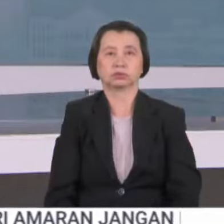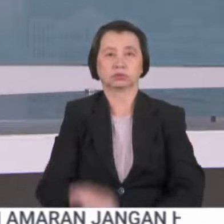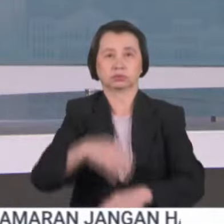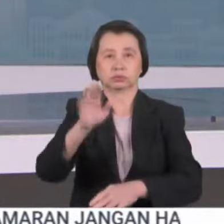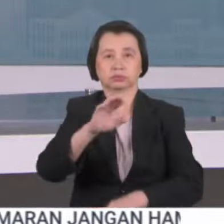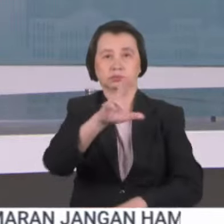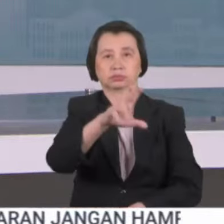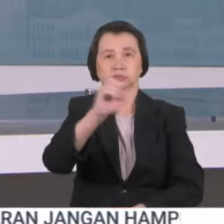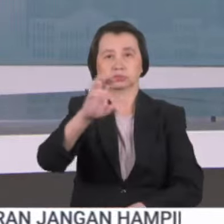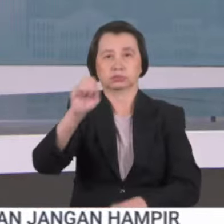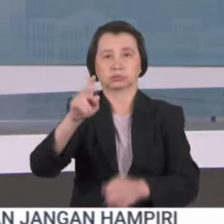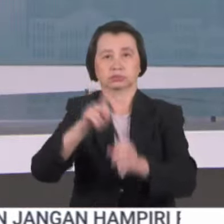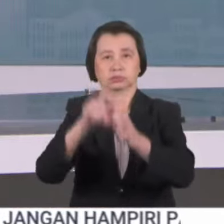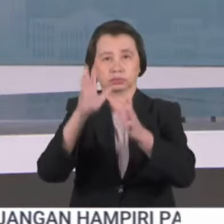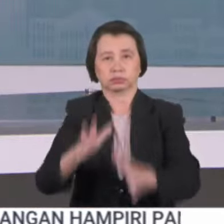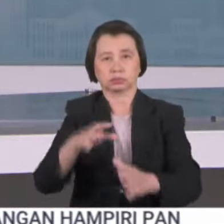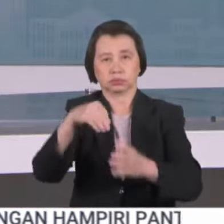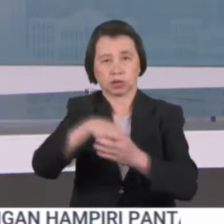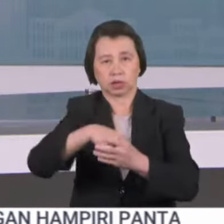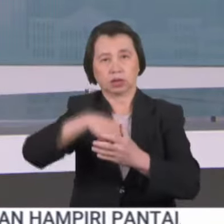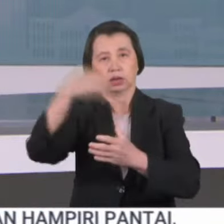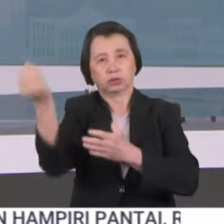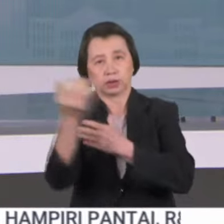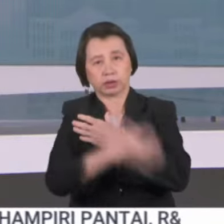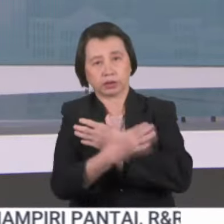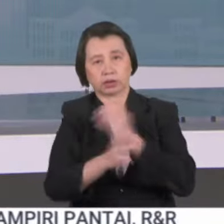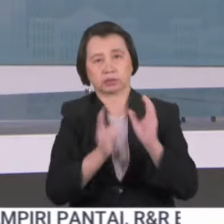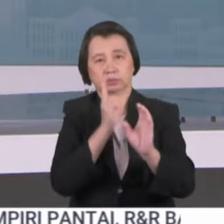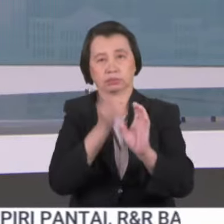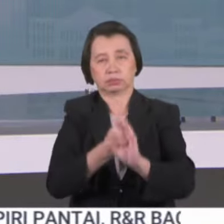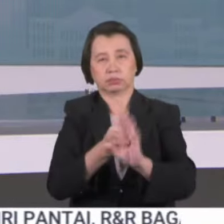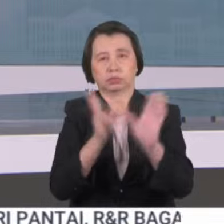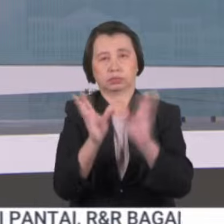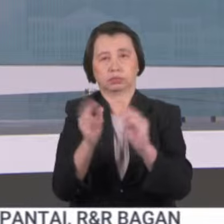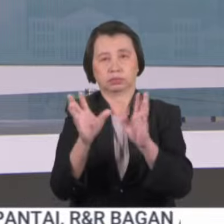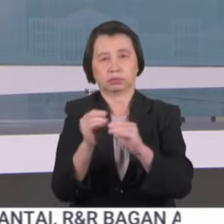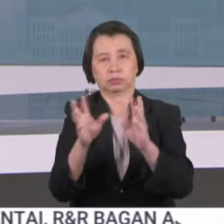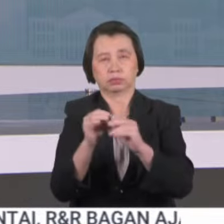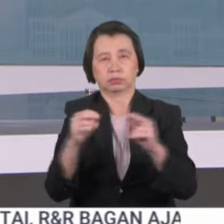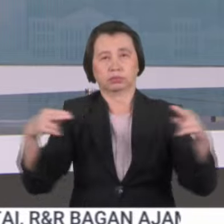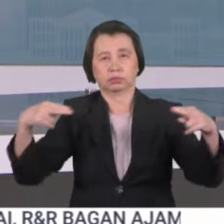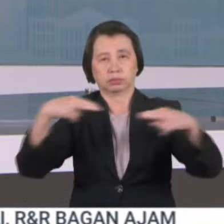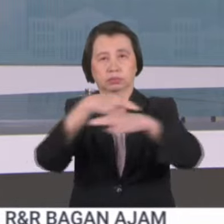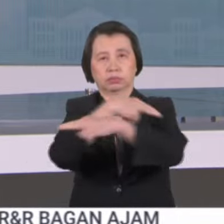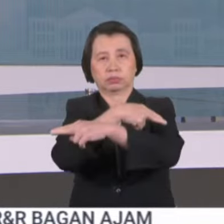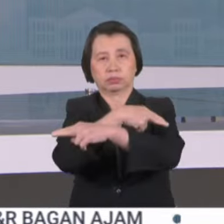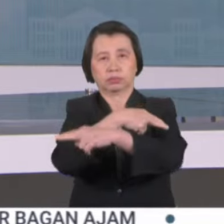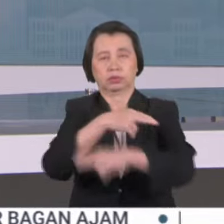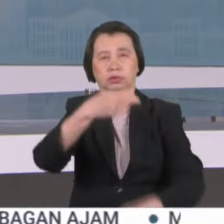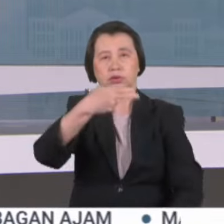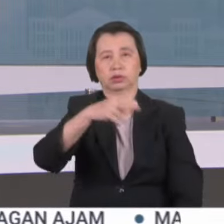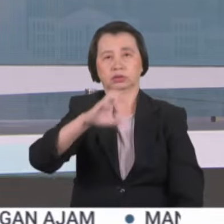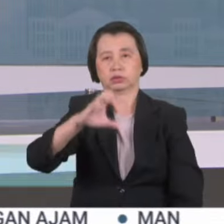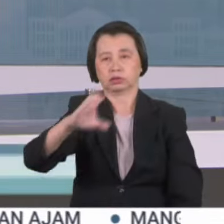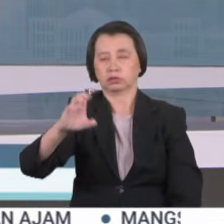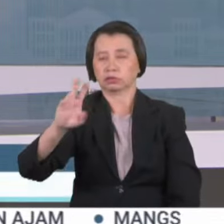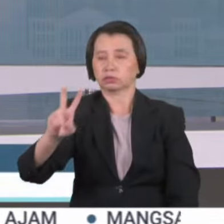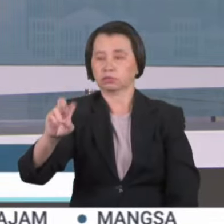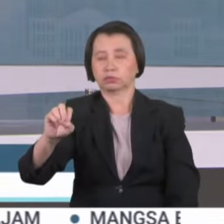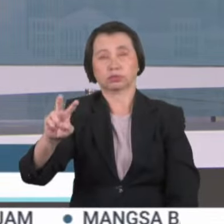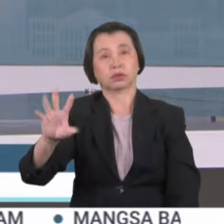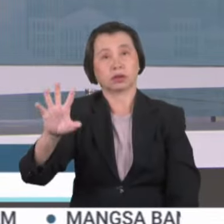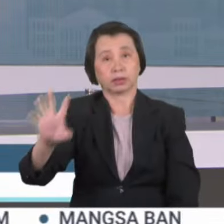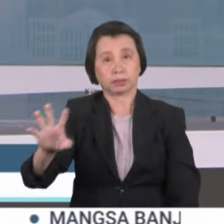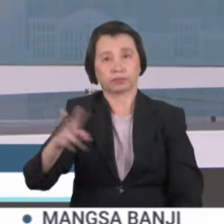Lebih 300 peserta dari dalam dan luar negara sertai persidangan konsesi Lebuh Raya HCC